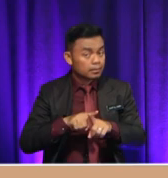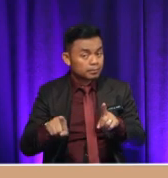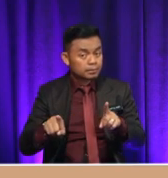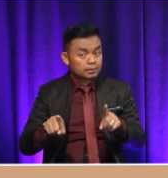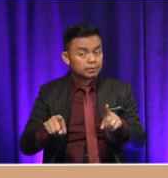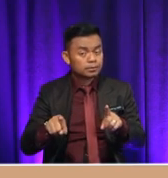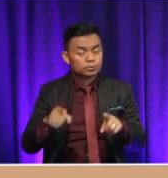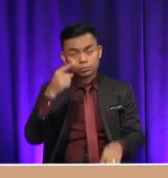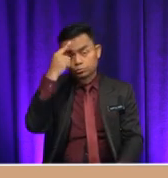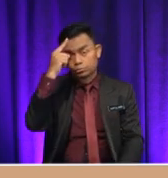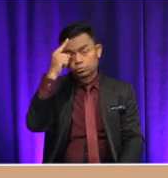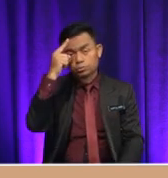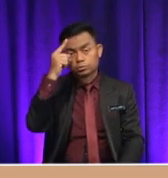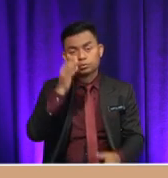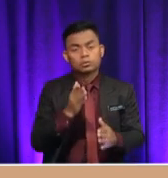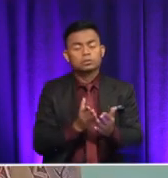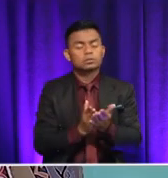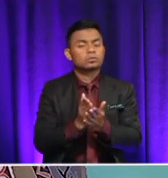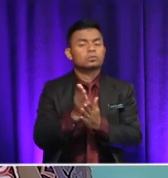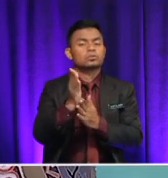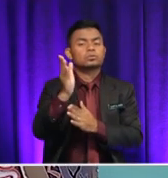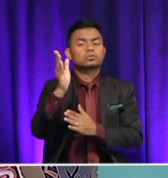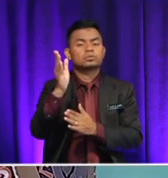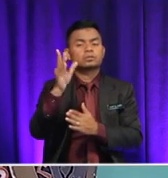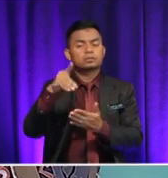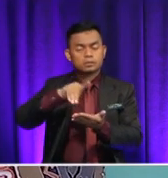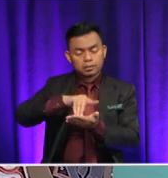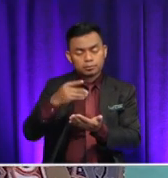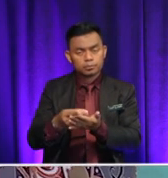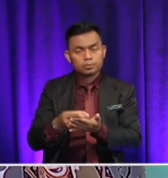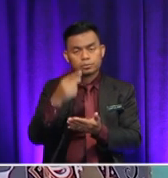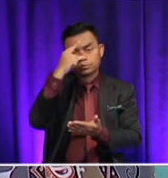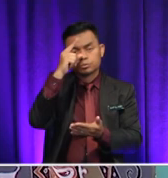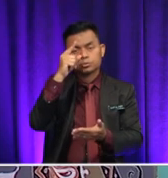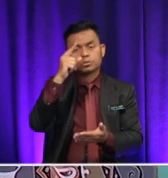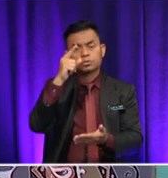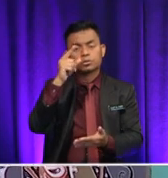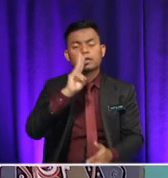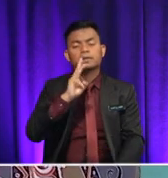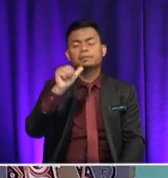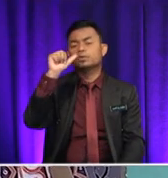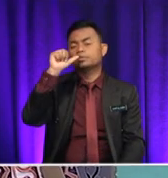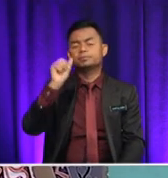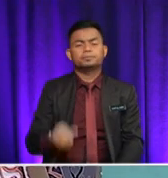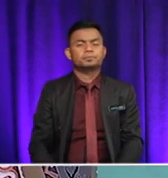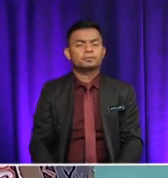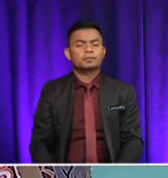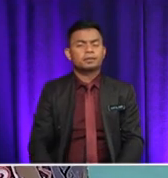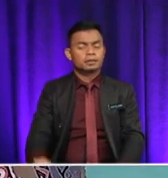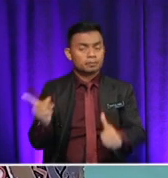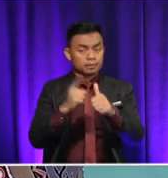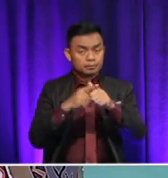untuk air minuman oke itu tidak langsung ada dua sistem yang pertama adalah sistem langsung